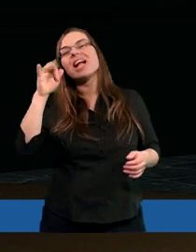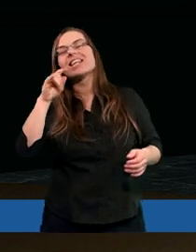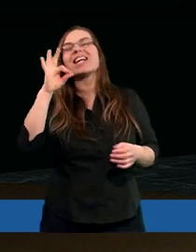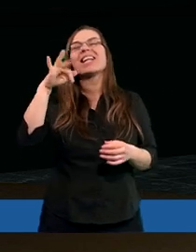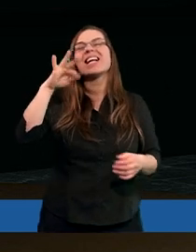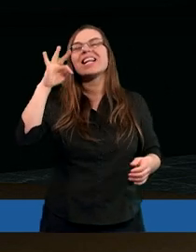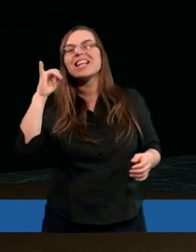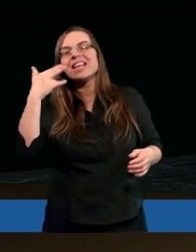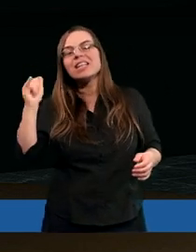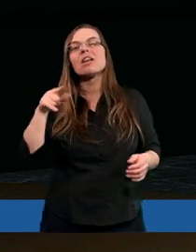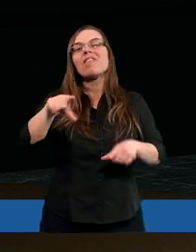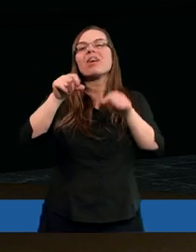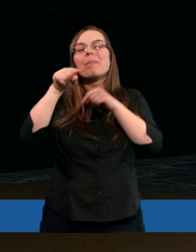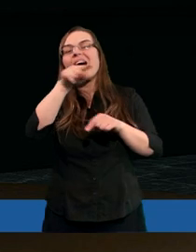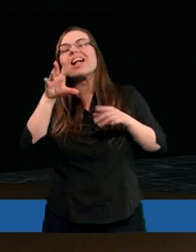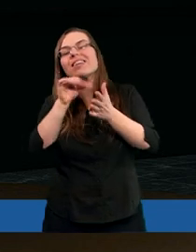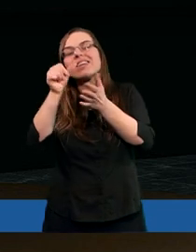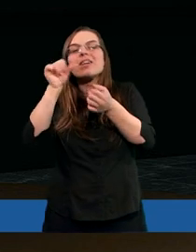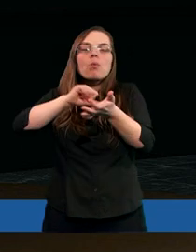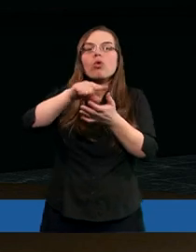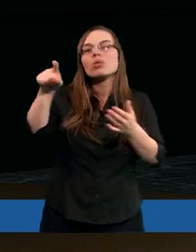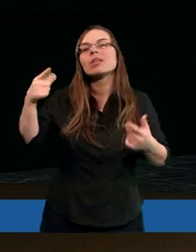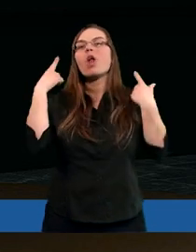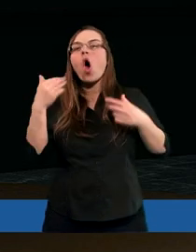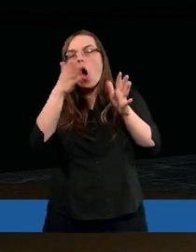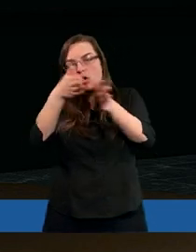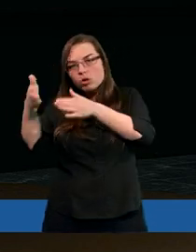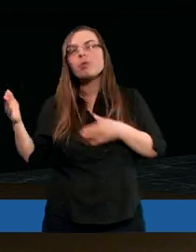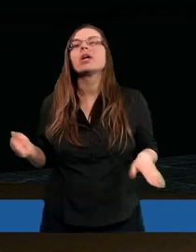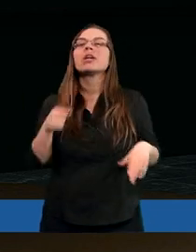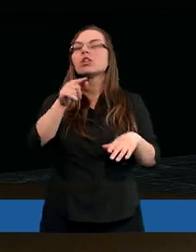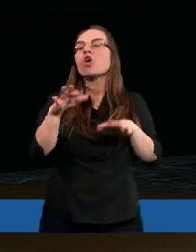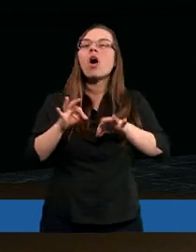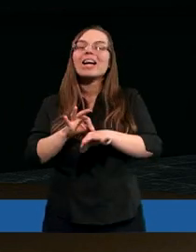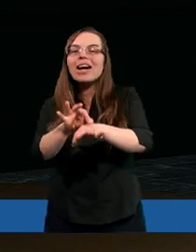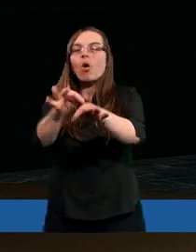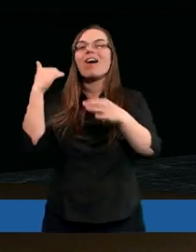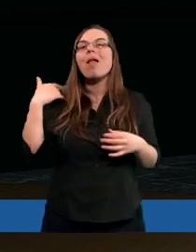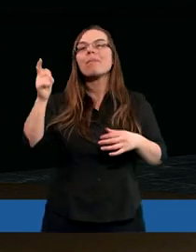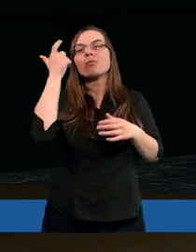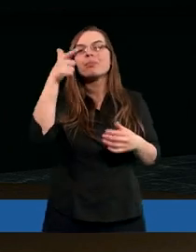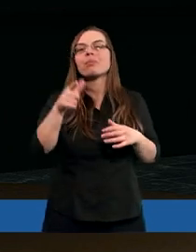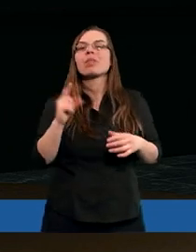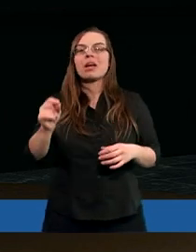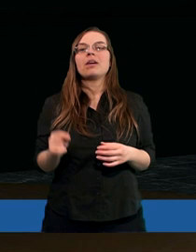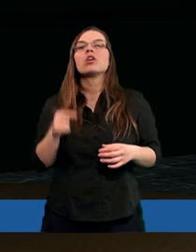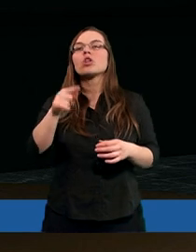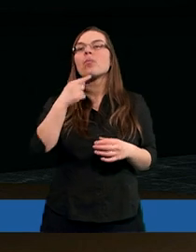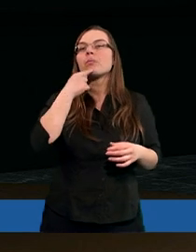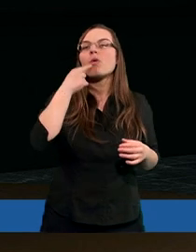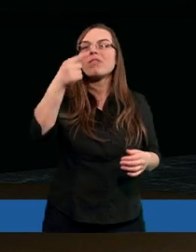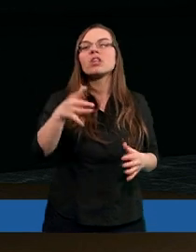Bityni, wybranych, znaczy do kogo właśnie list był kierowany do wybranych, czyli możemy powiedzieć do